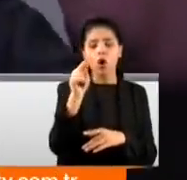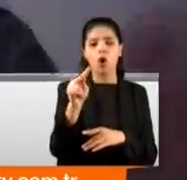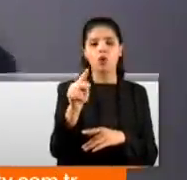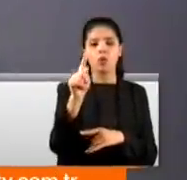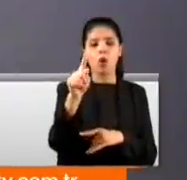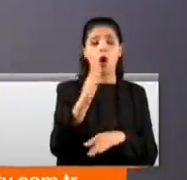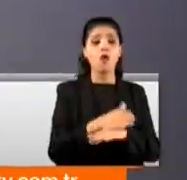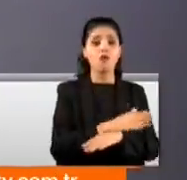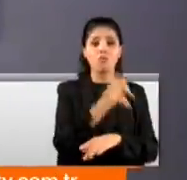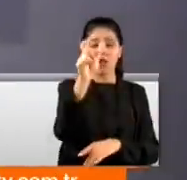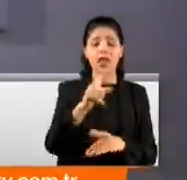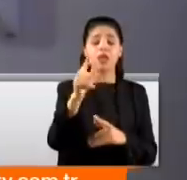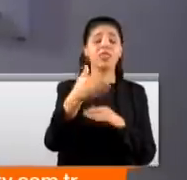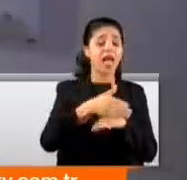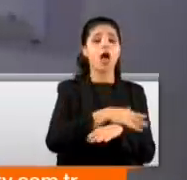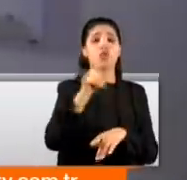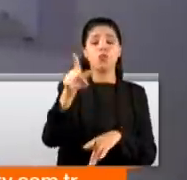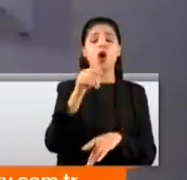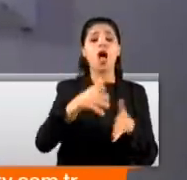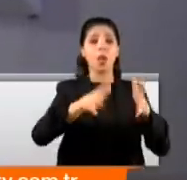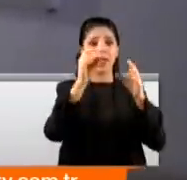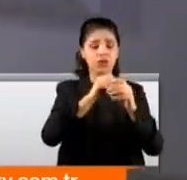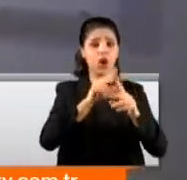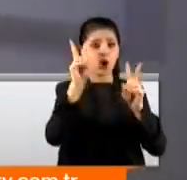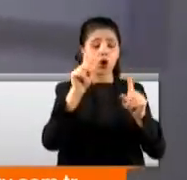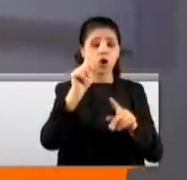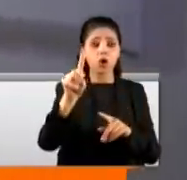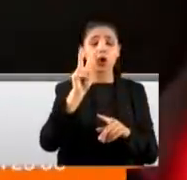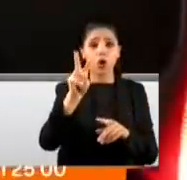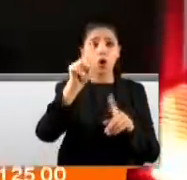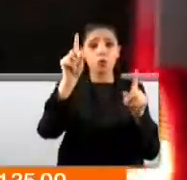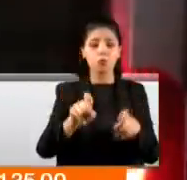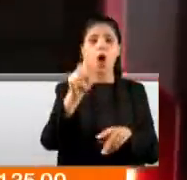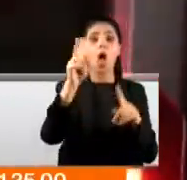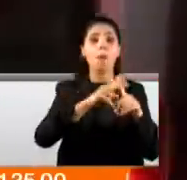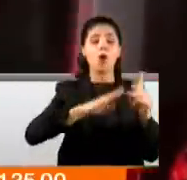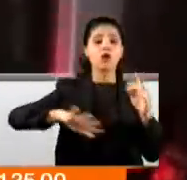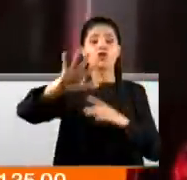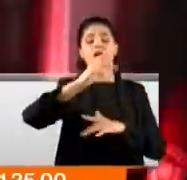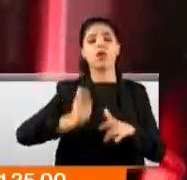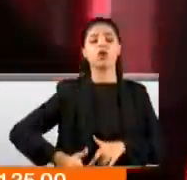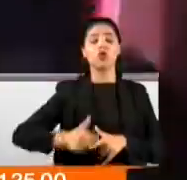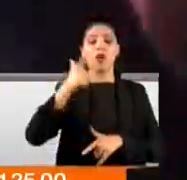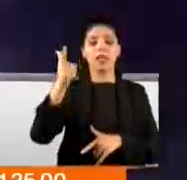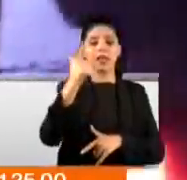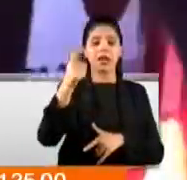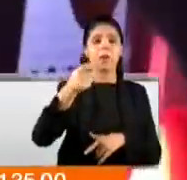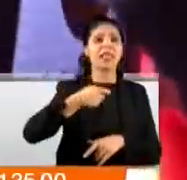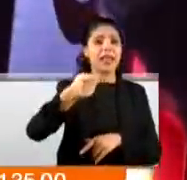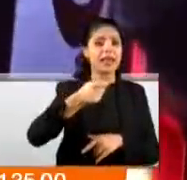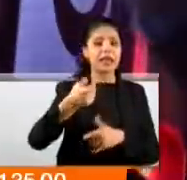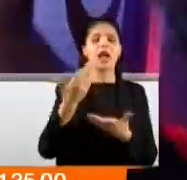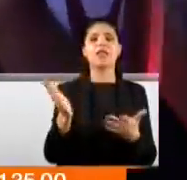O vatandaşı daha önce bu apartmanda görmüş müydü? Yok. Hayır, kesinlikle görmedim. Polis çevredeki güvenlik kameralarından